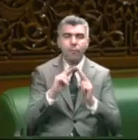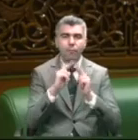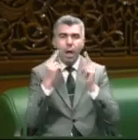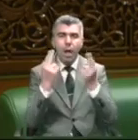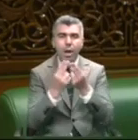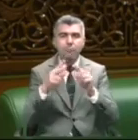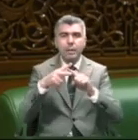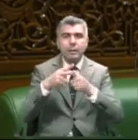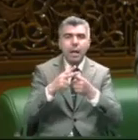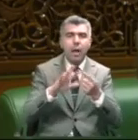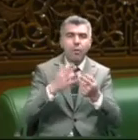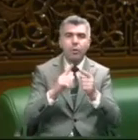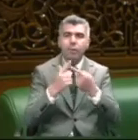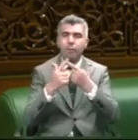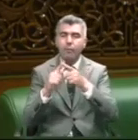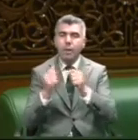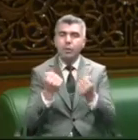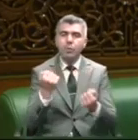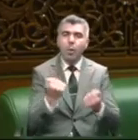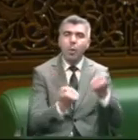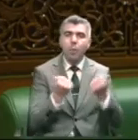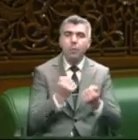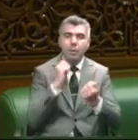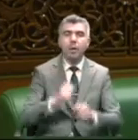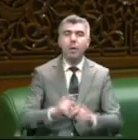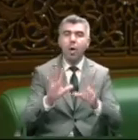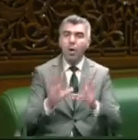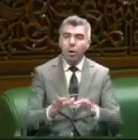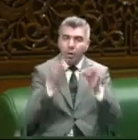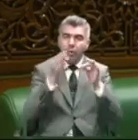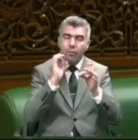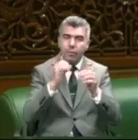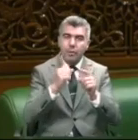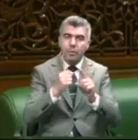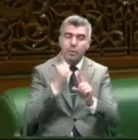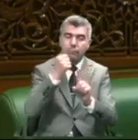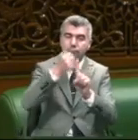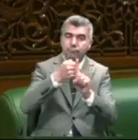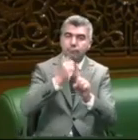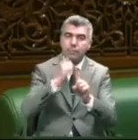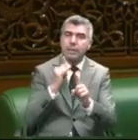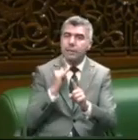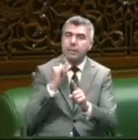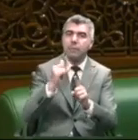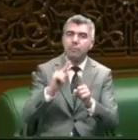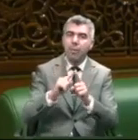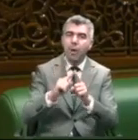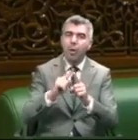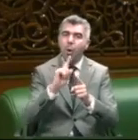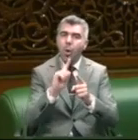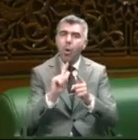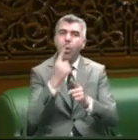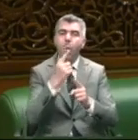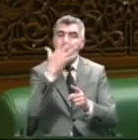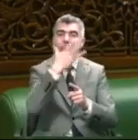متعدده وعلى راسها قطاع السيارات الذي حقق انجازات تجعله تجعله مستمرا في احتلال المرتبه الاولى في